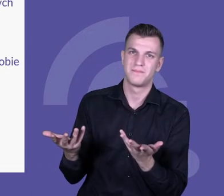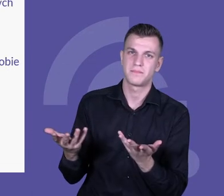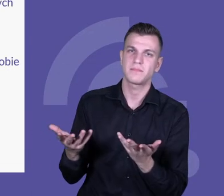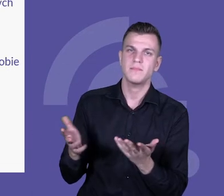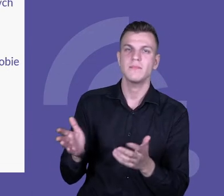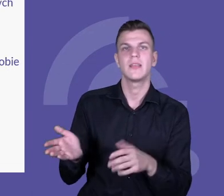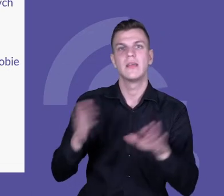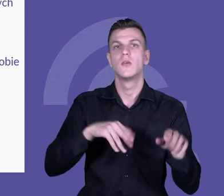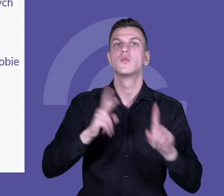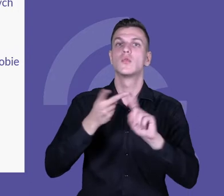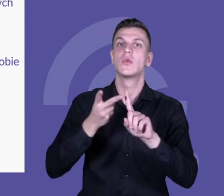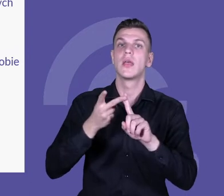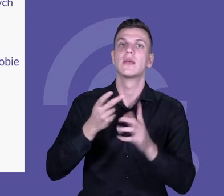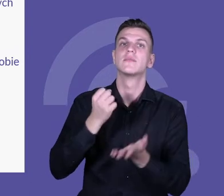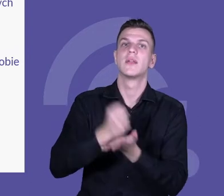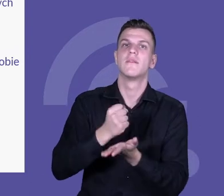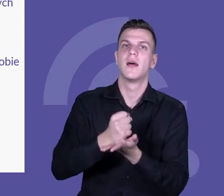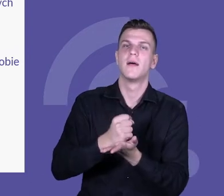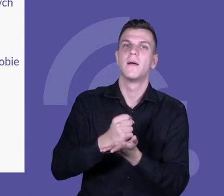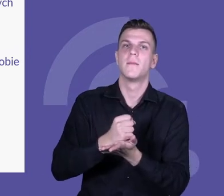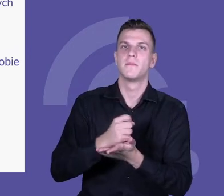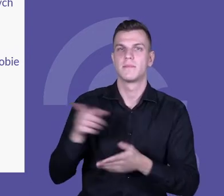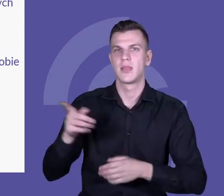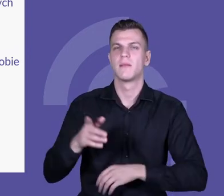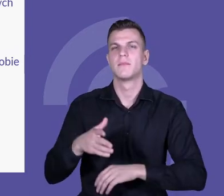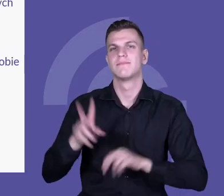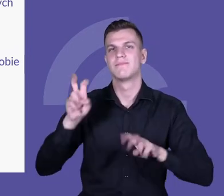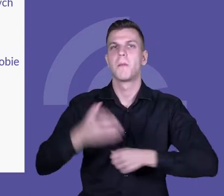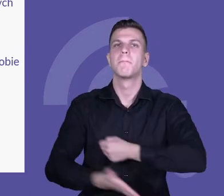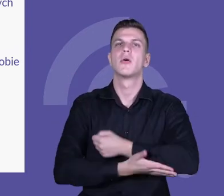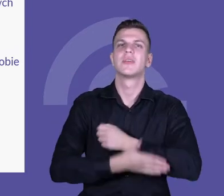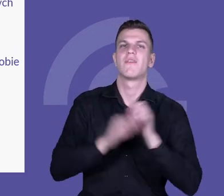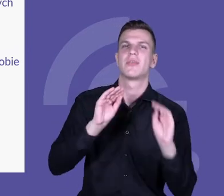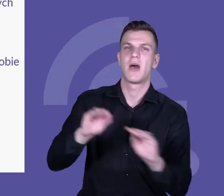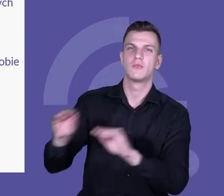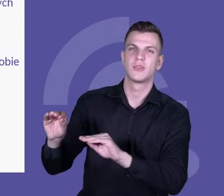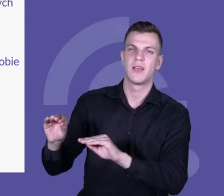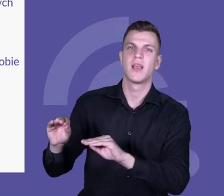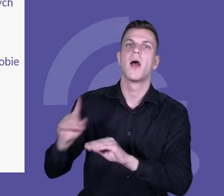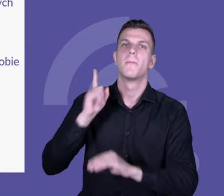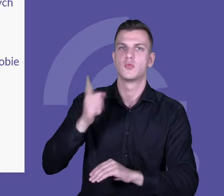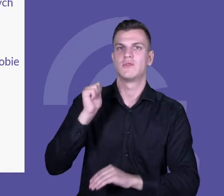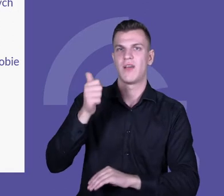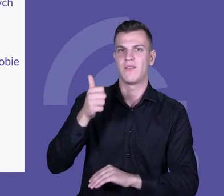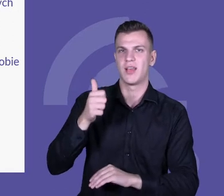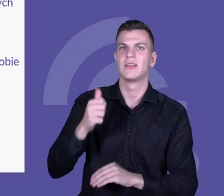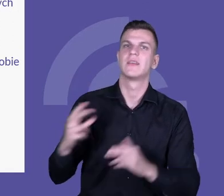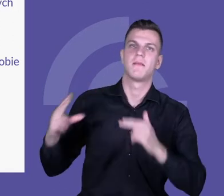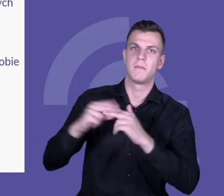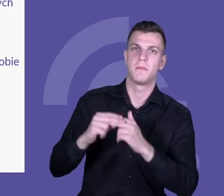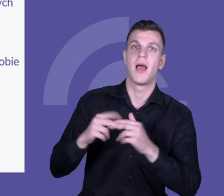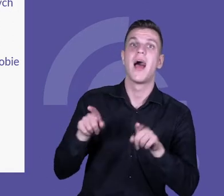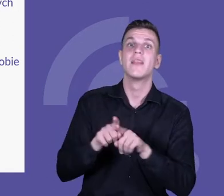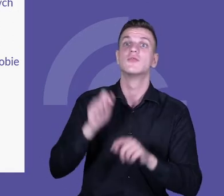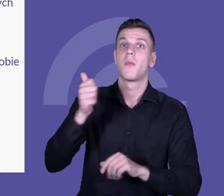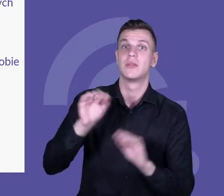kolejne rekomendacje to jest zauważenie kompetencji w podstawie programowej kształcenia ogólnego, ale też zrobienie dla tych kompetencji przestrzeni. Tak